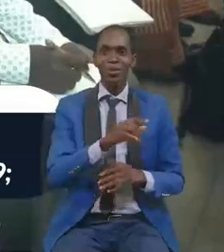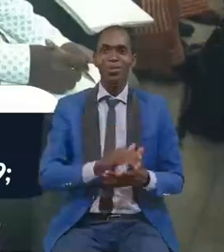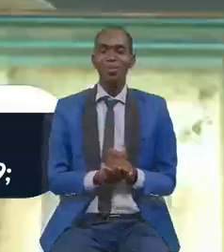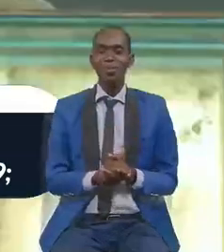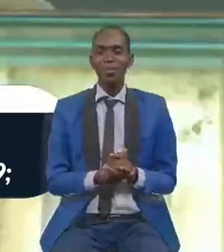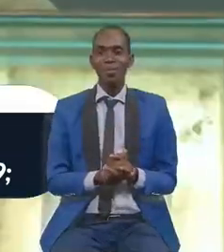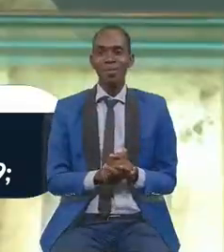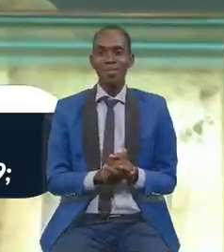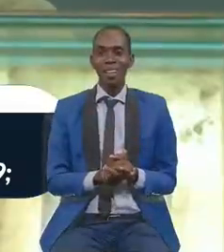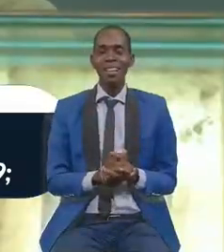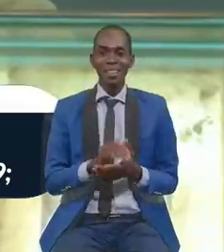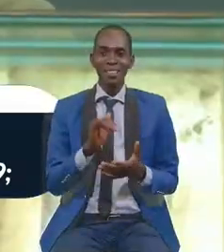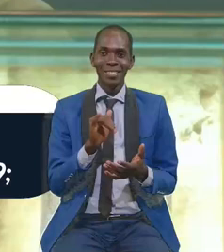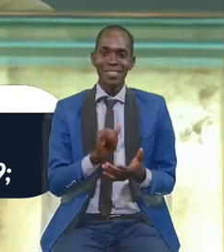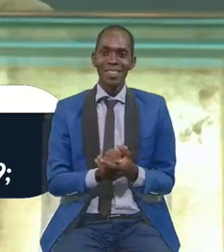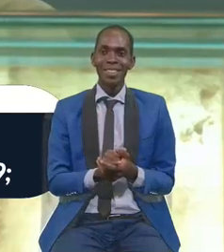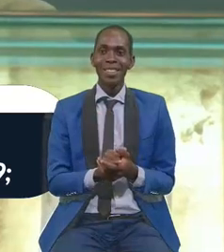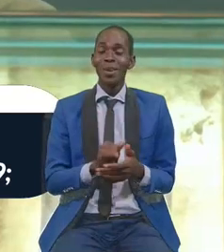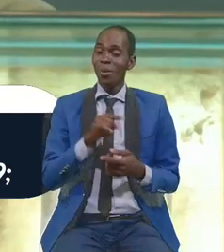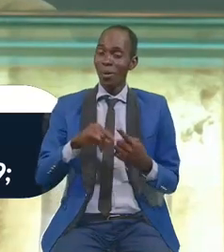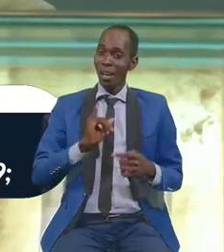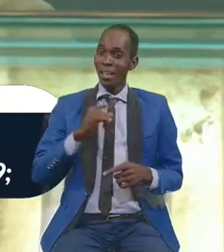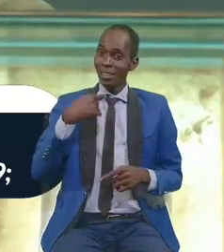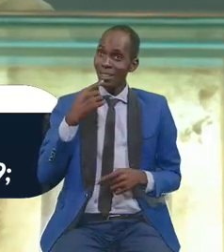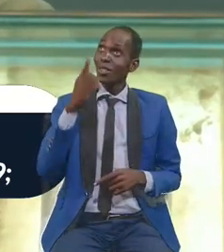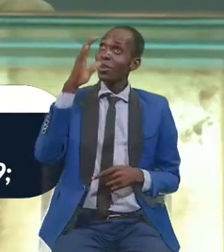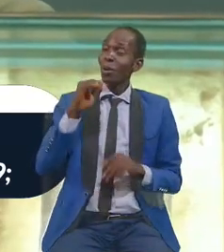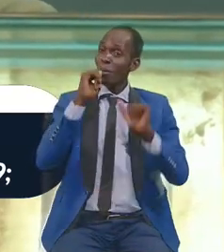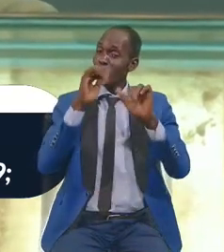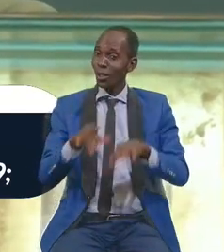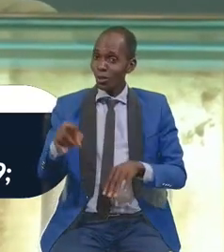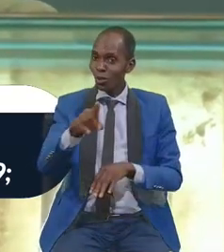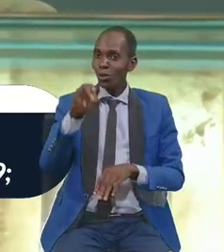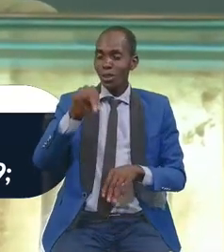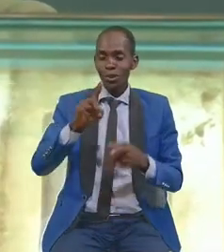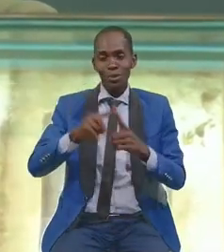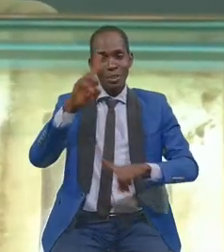C'est important. Si je dis que le Seigneur vous bénisse, vous avez besoin d'un amen là-bas.